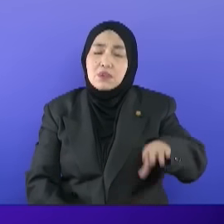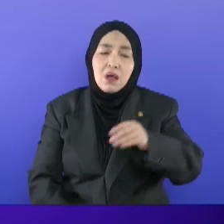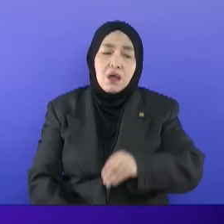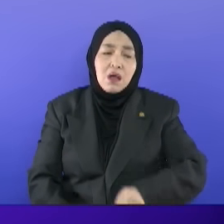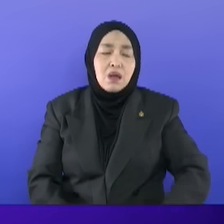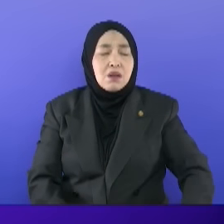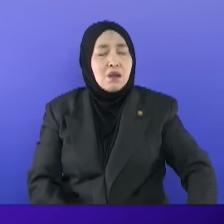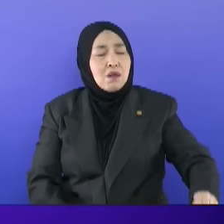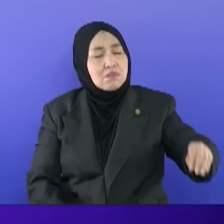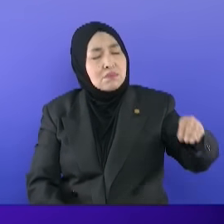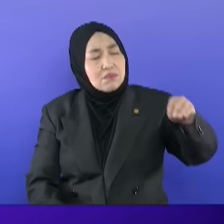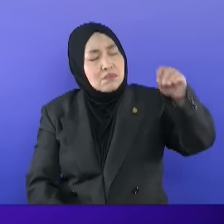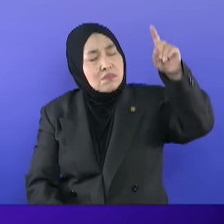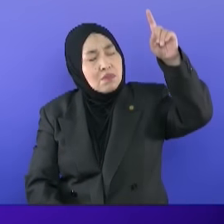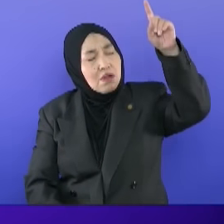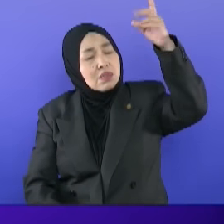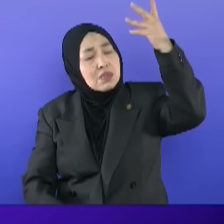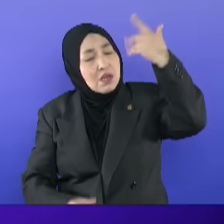anamtu